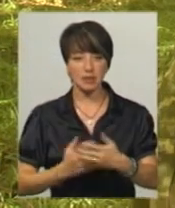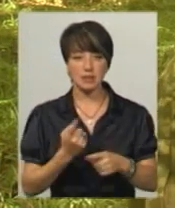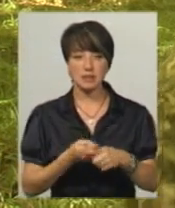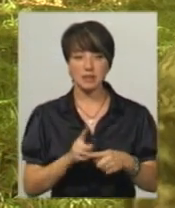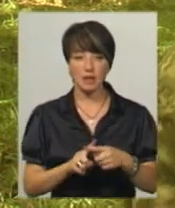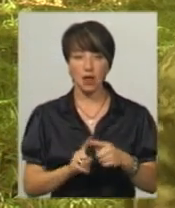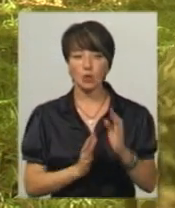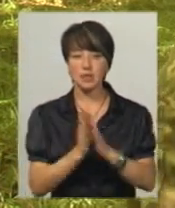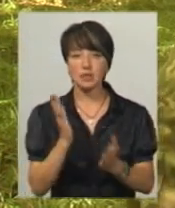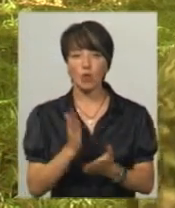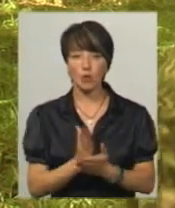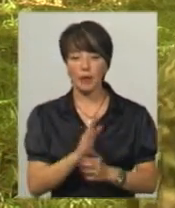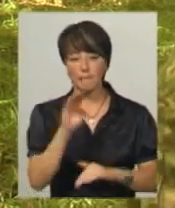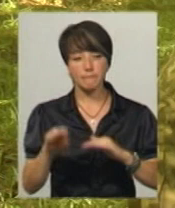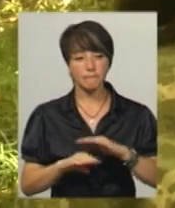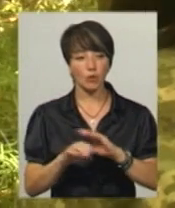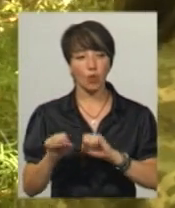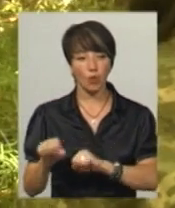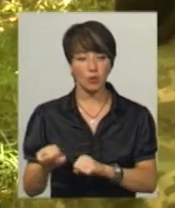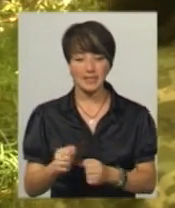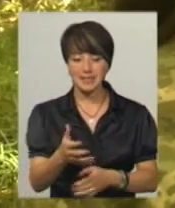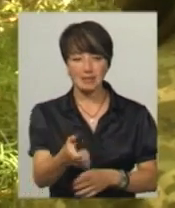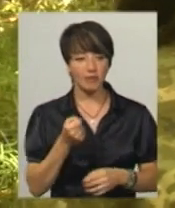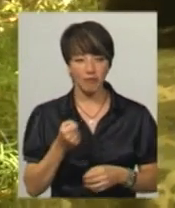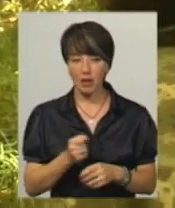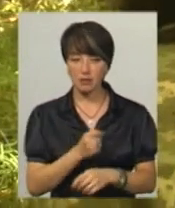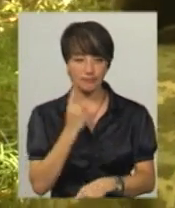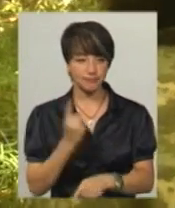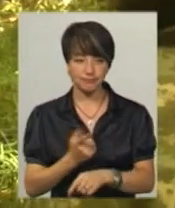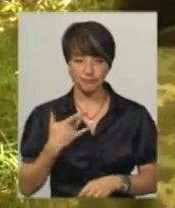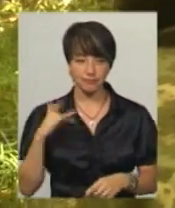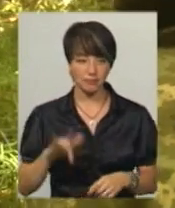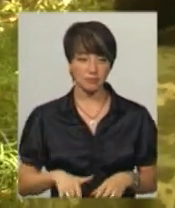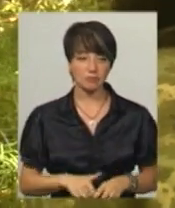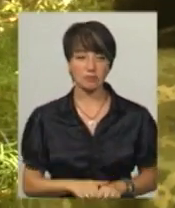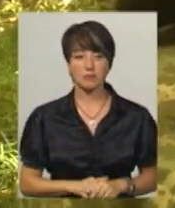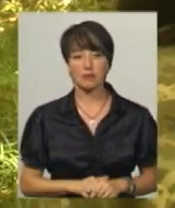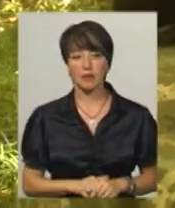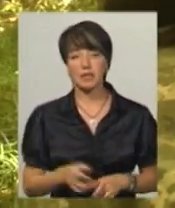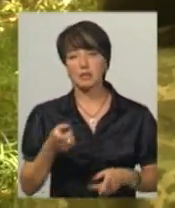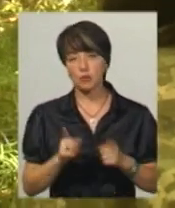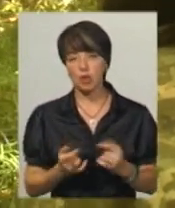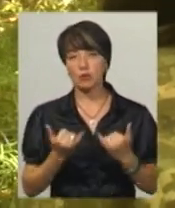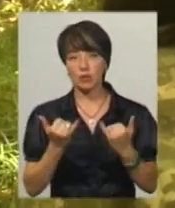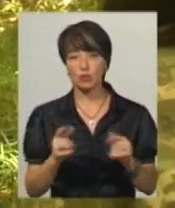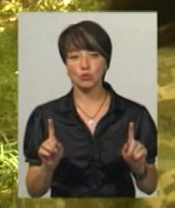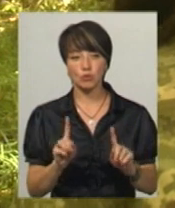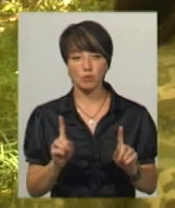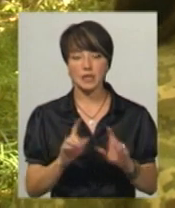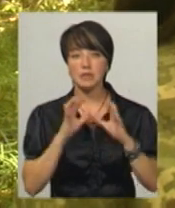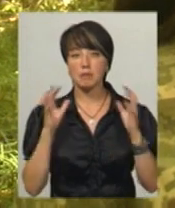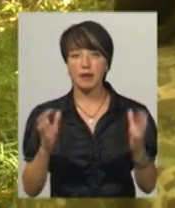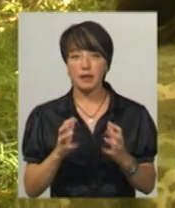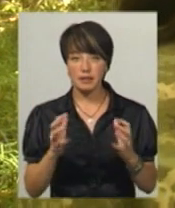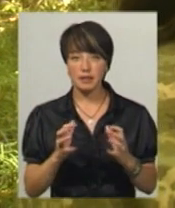це рослини, які знаходяться під охороною. Зривати ні в якому разі ці рослини не можна, звичайно, для того, щоб